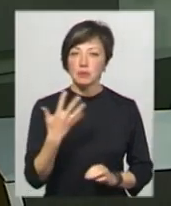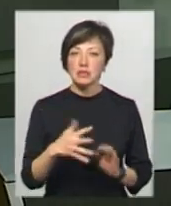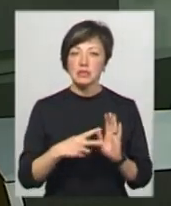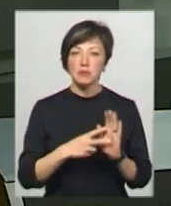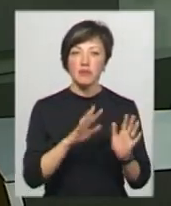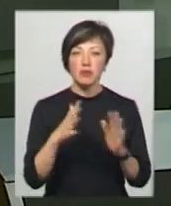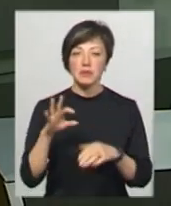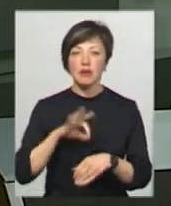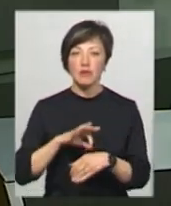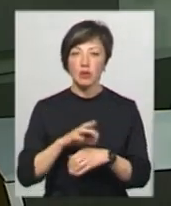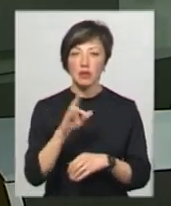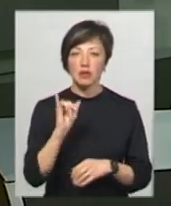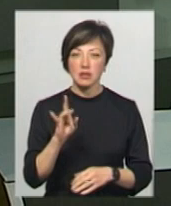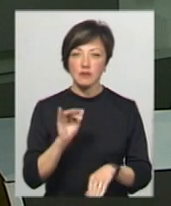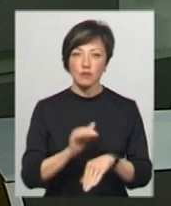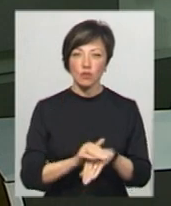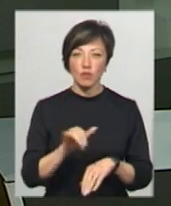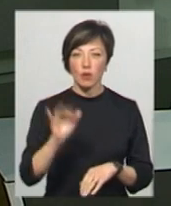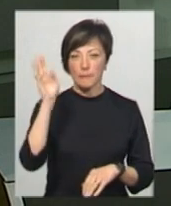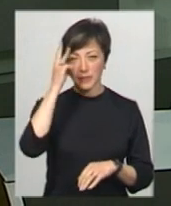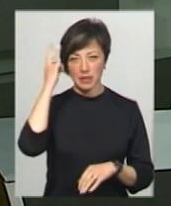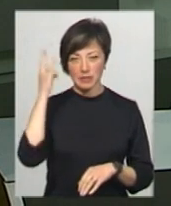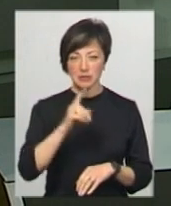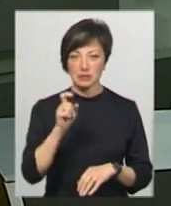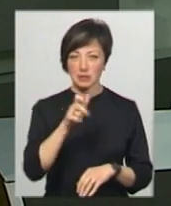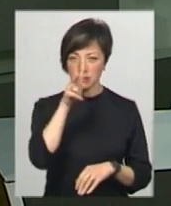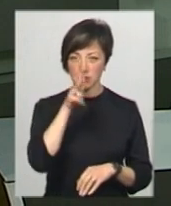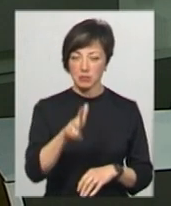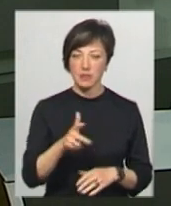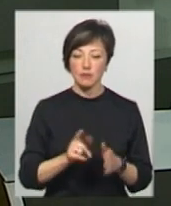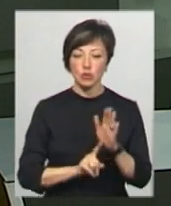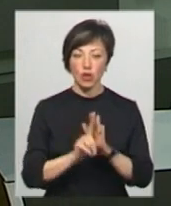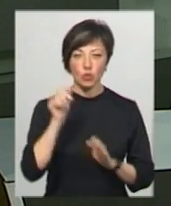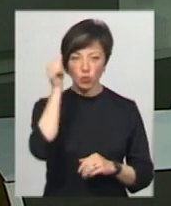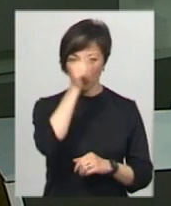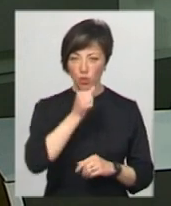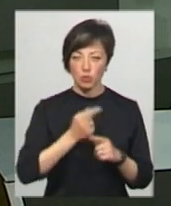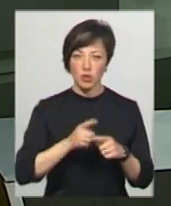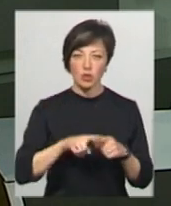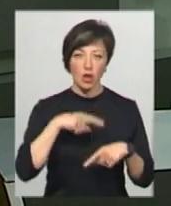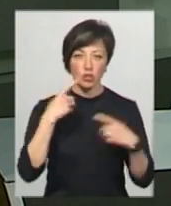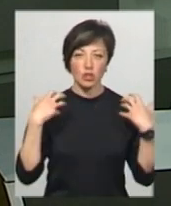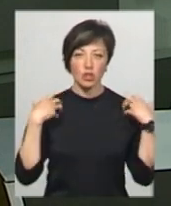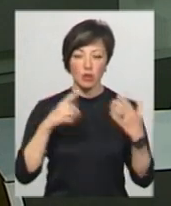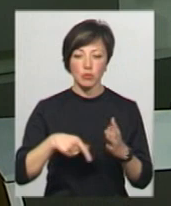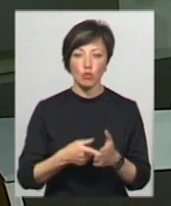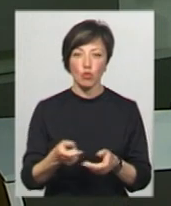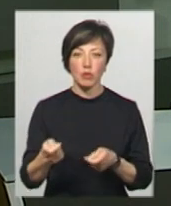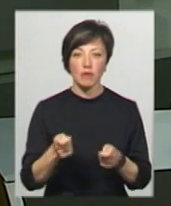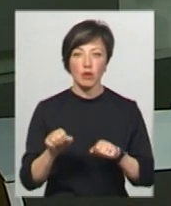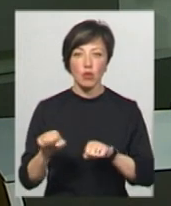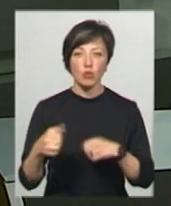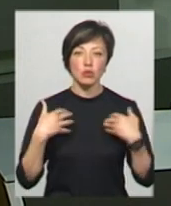557 випадків захворювань на кір зафіксовано у Хмельницькому за 3 місяці від початку року. Про це каже начальник міського управління